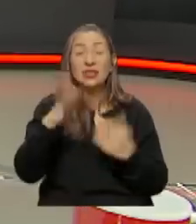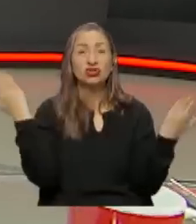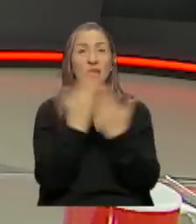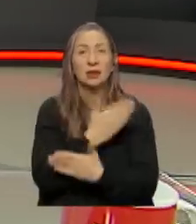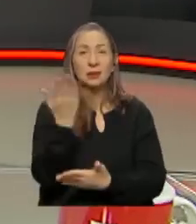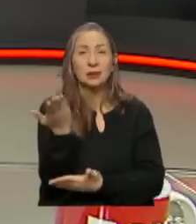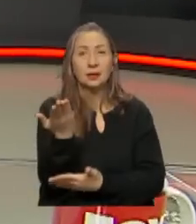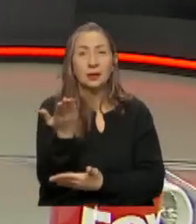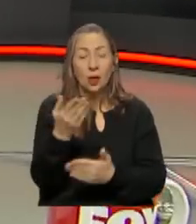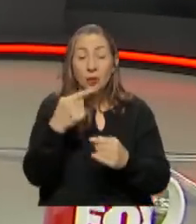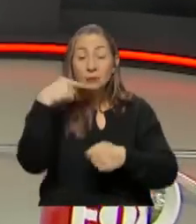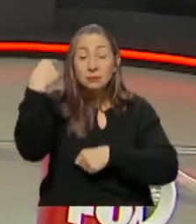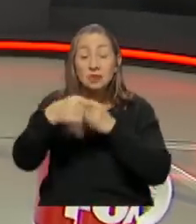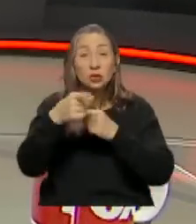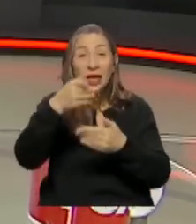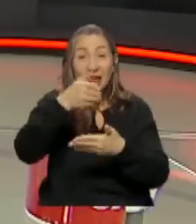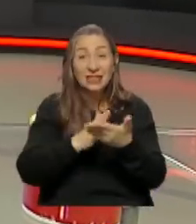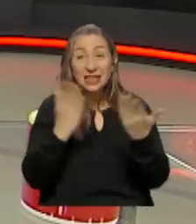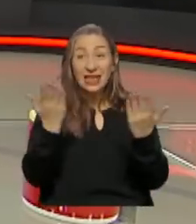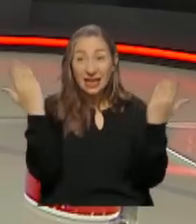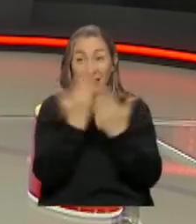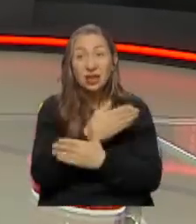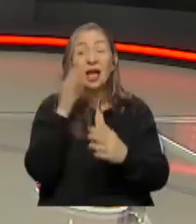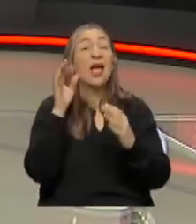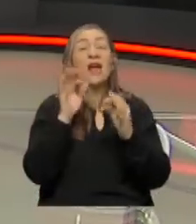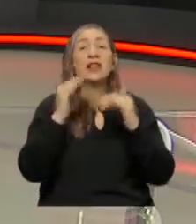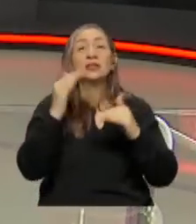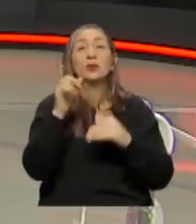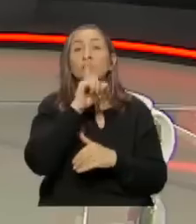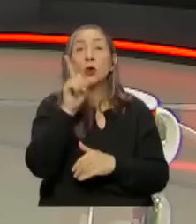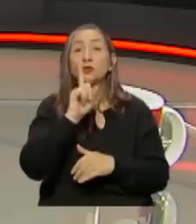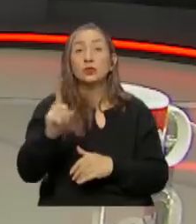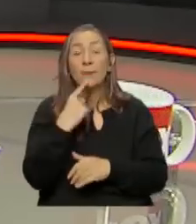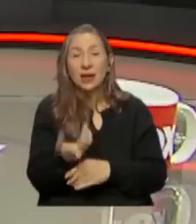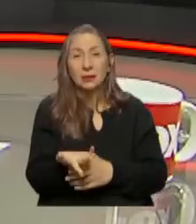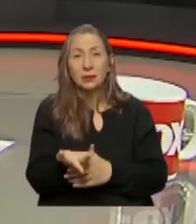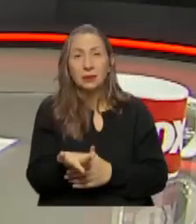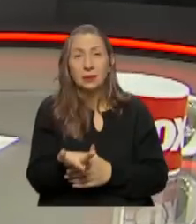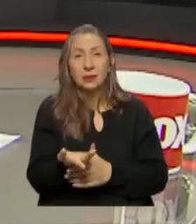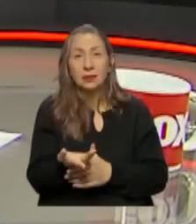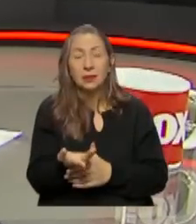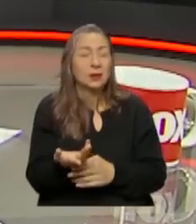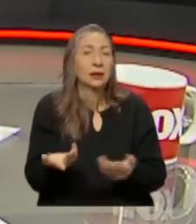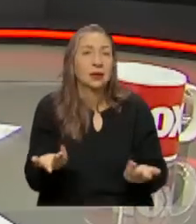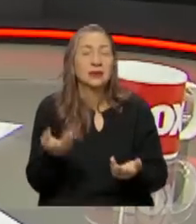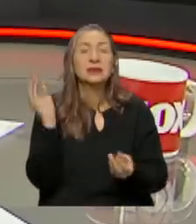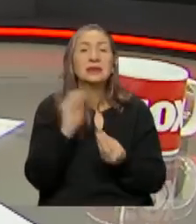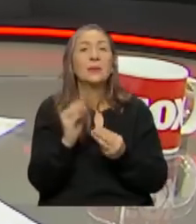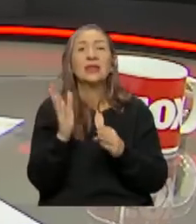yanıldı. Önümüzdeki sene bunun yarısı kadar yanılsa enflasyon %100 demek. Peki zammı